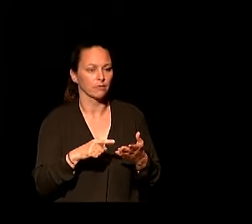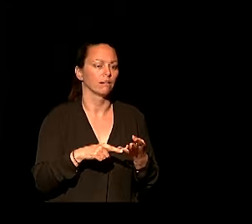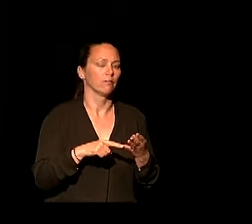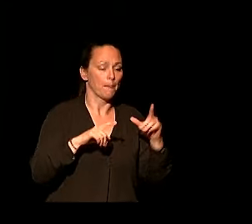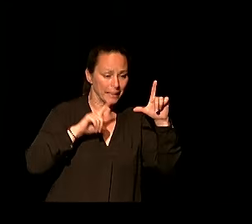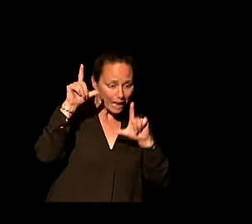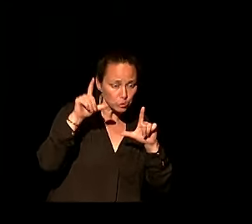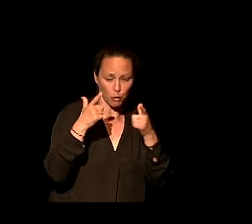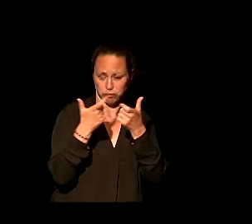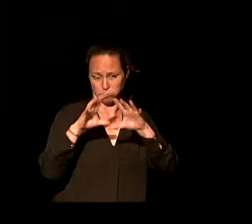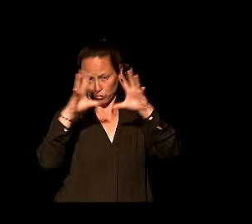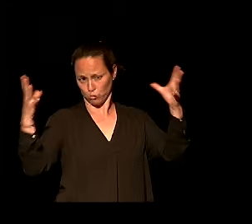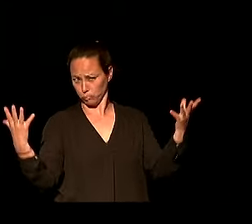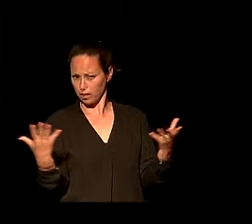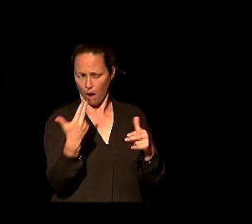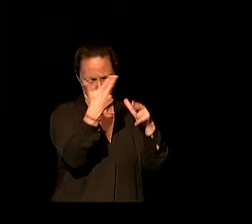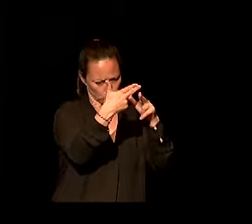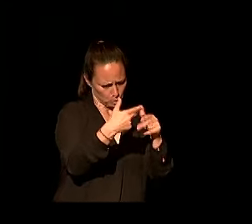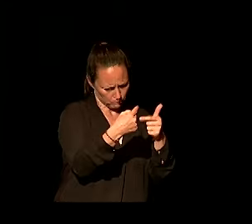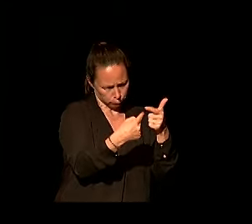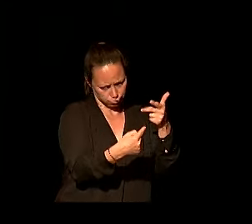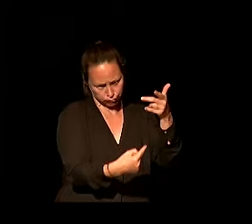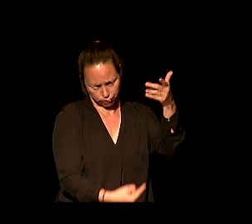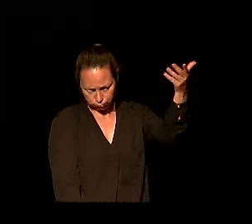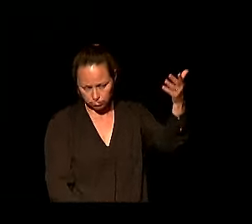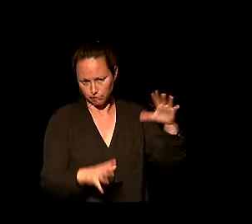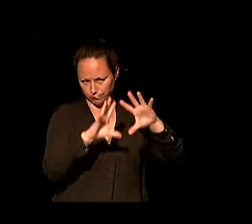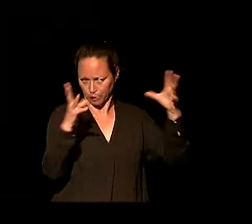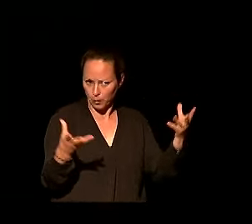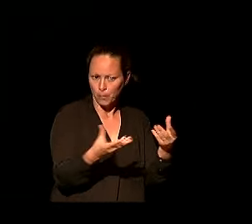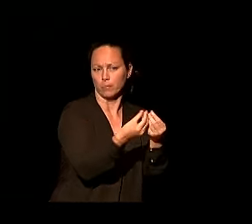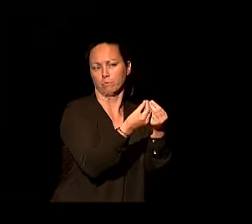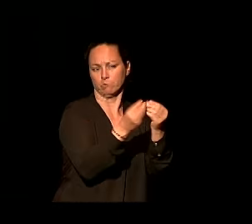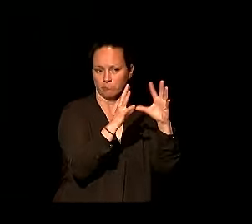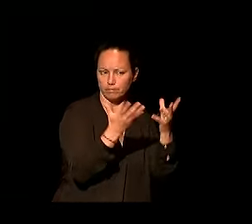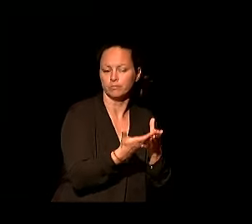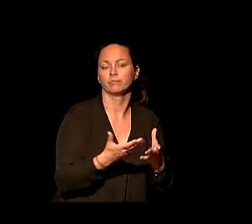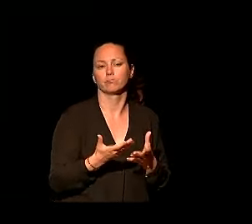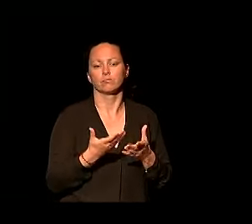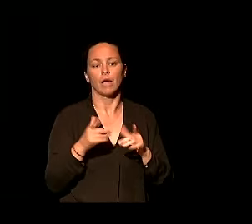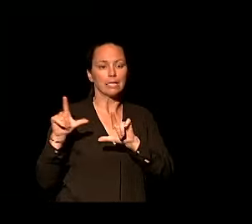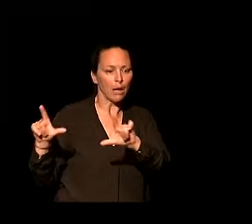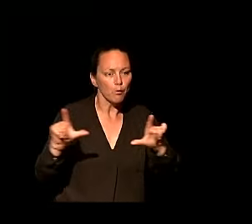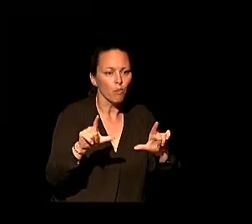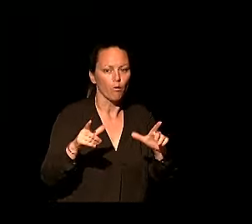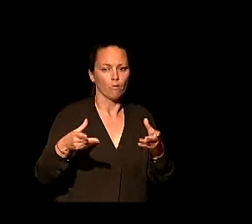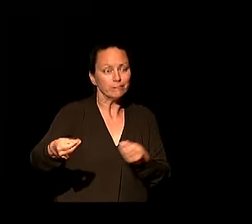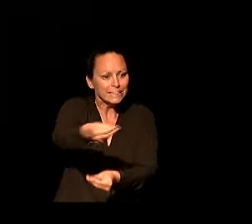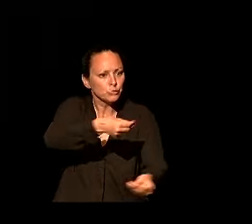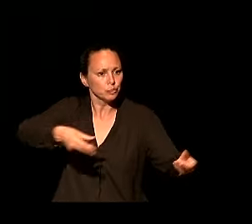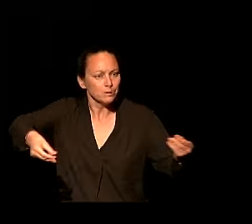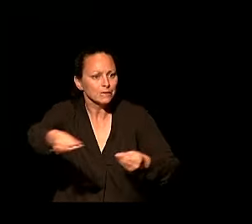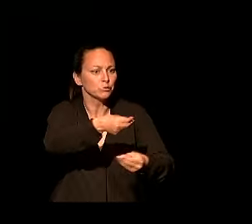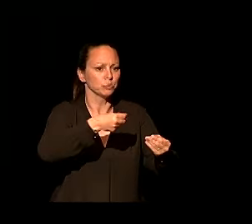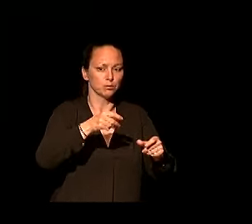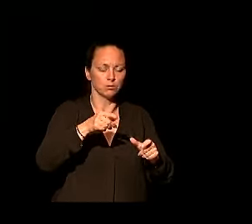forme finalement un ensemble d'œuvres. Mais donc les œuvres circulent beaucoup à Hollywood, et elles sont très vues.